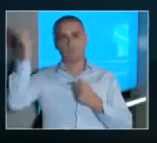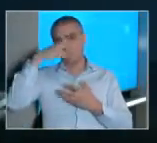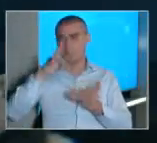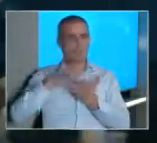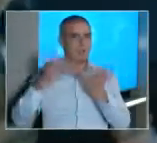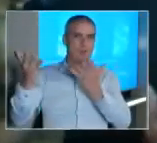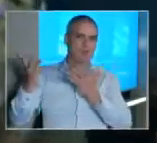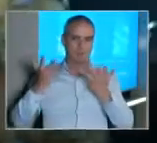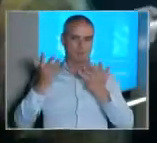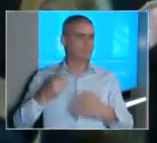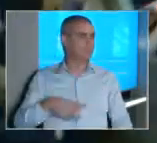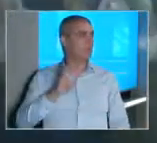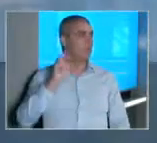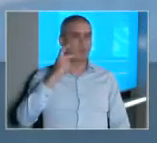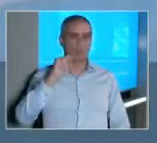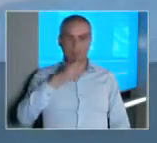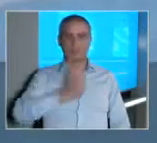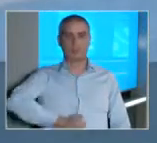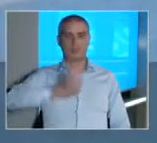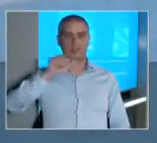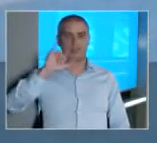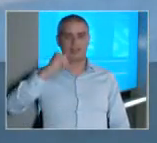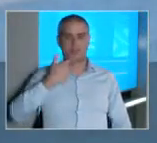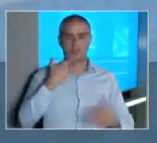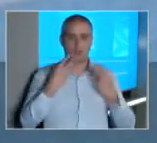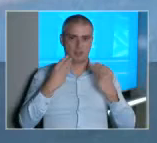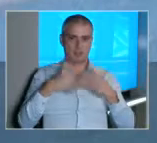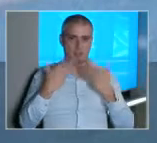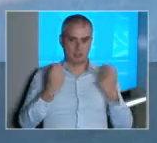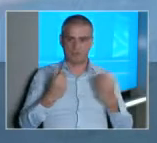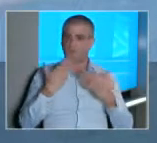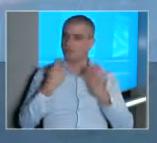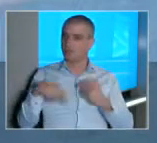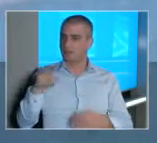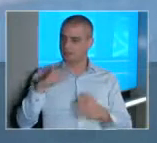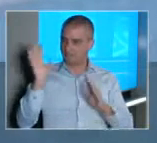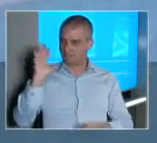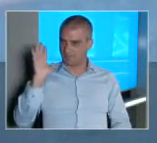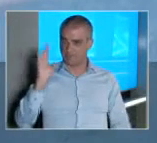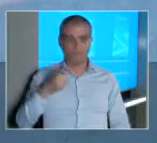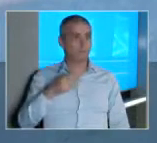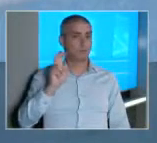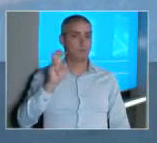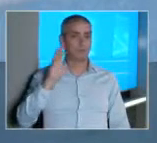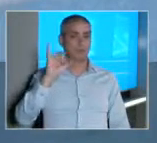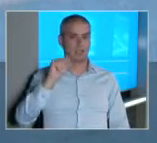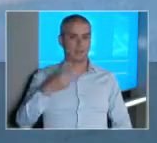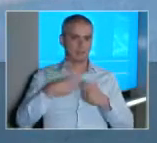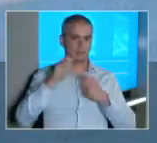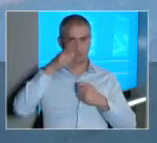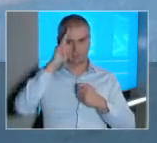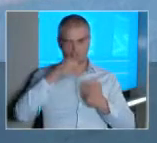הם. אופר נוימן, מנכ"ל איגי, תודה רבה לך על הדברים האלה, בוקר טוב. תודה לכם, ביי, עוזי דיין, חבר הכנסת מהליכוד,